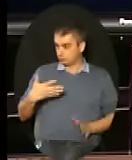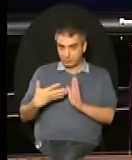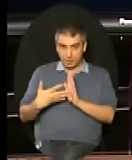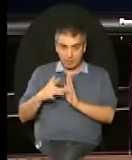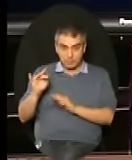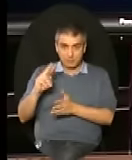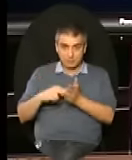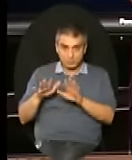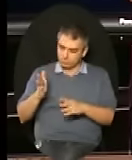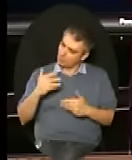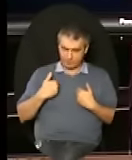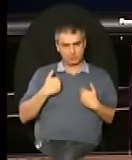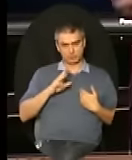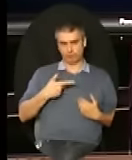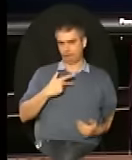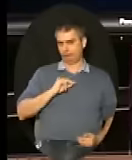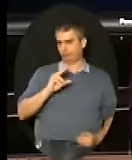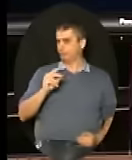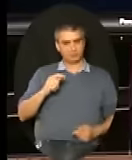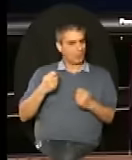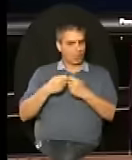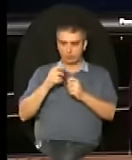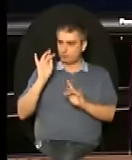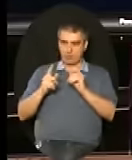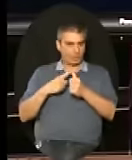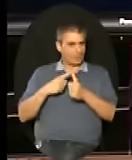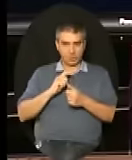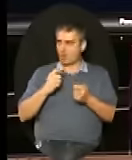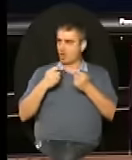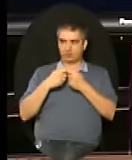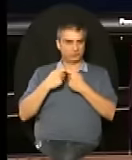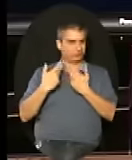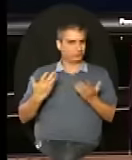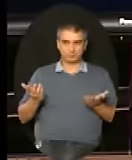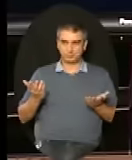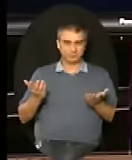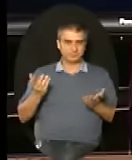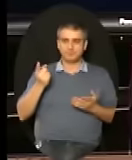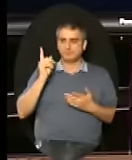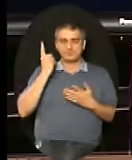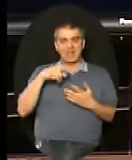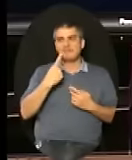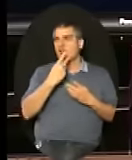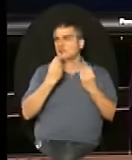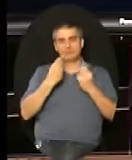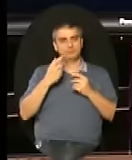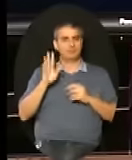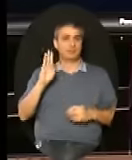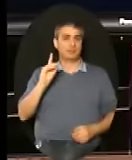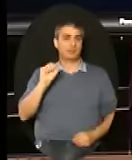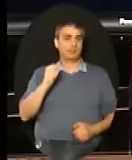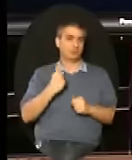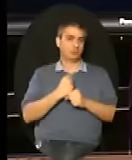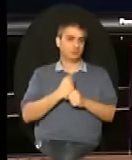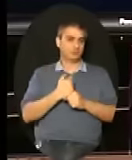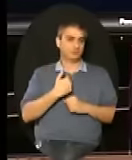ביקורת על מדיניות הממשלה? גם לי יש. זה לא שייך לחרמות, זה לא שייך לאלף ואחד דברים שה-BDS עושים,